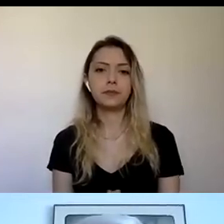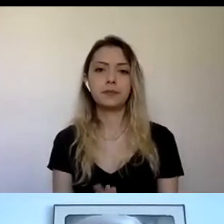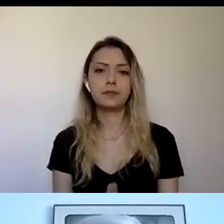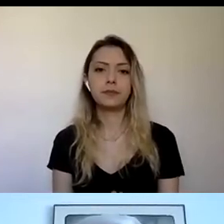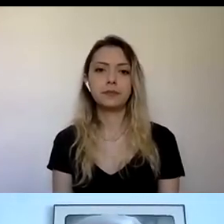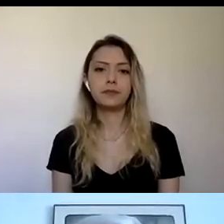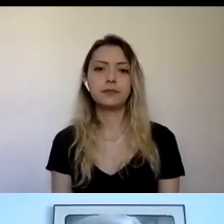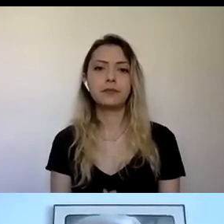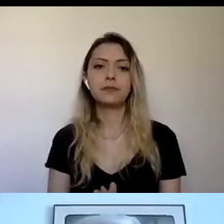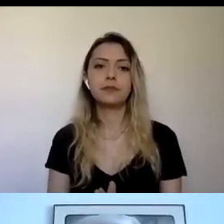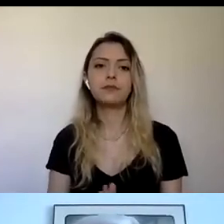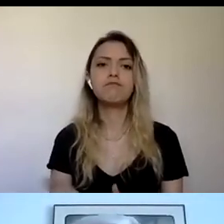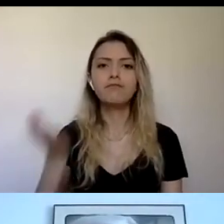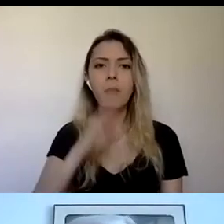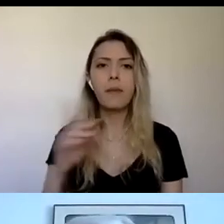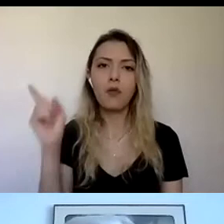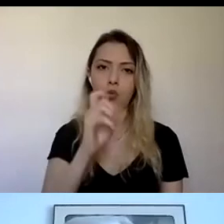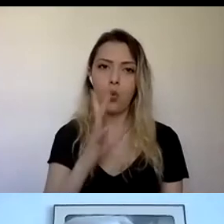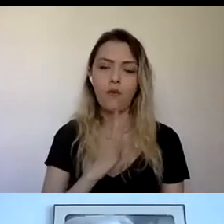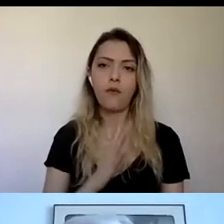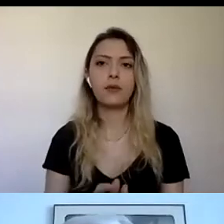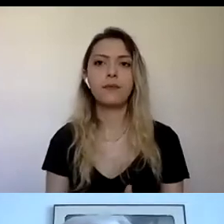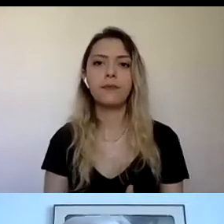Adem, bir başka soru var.